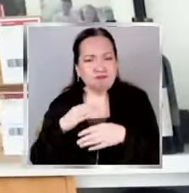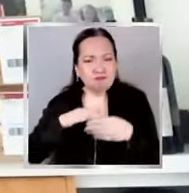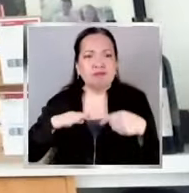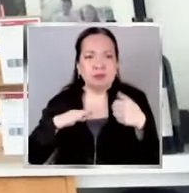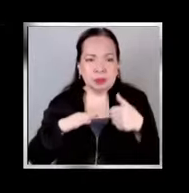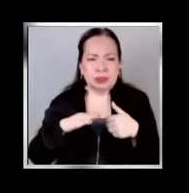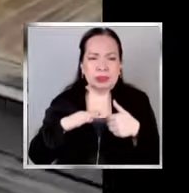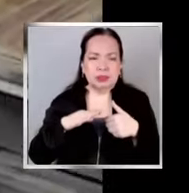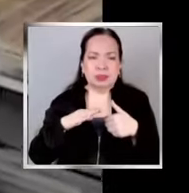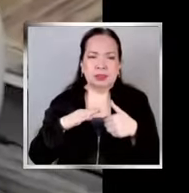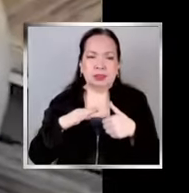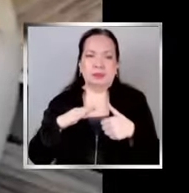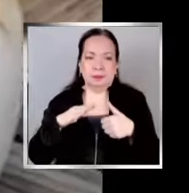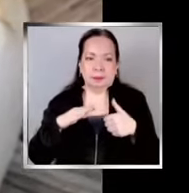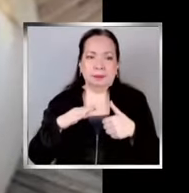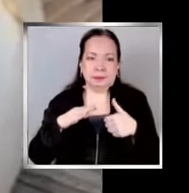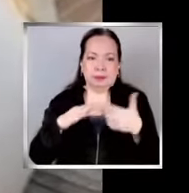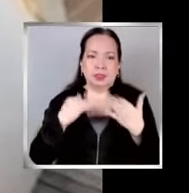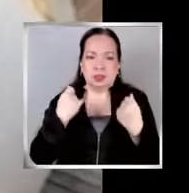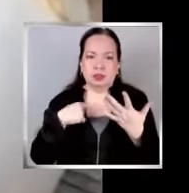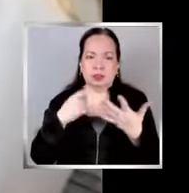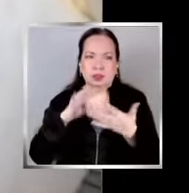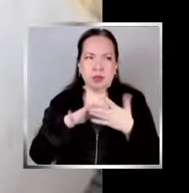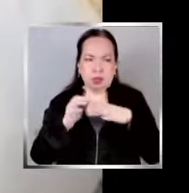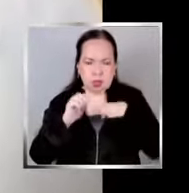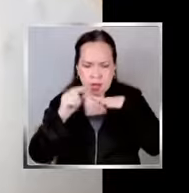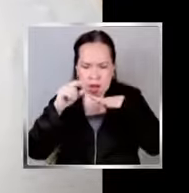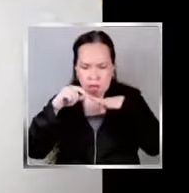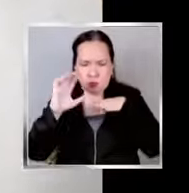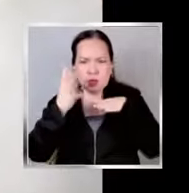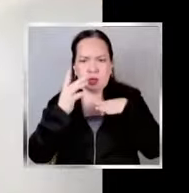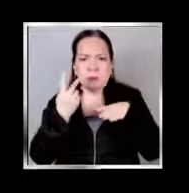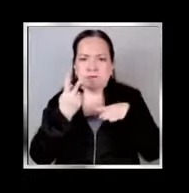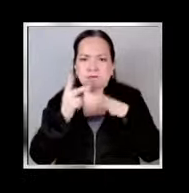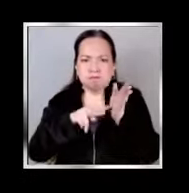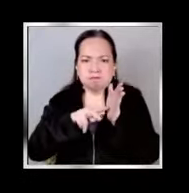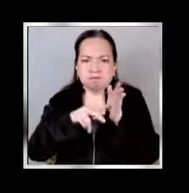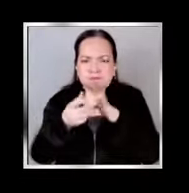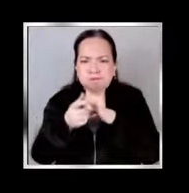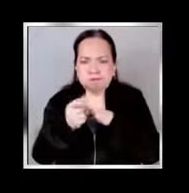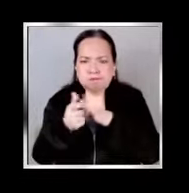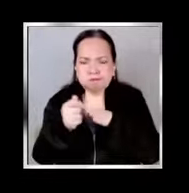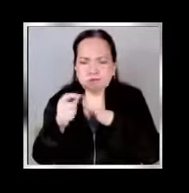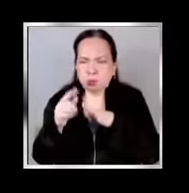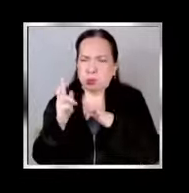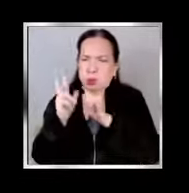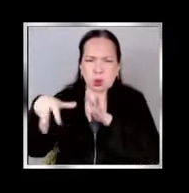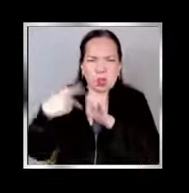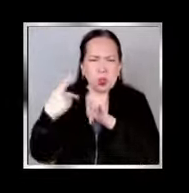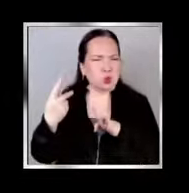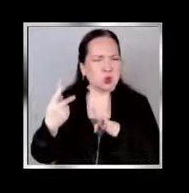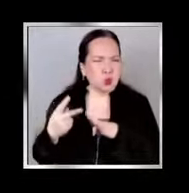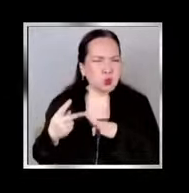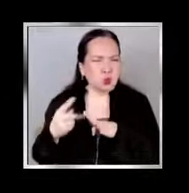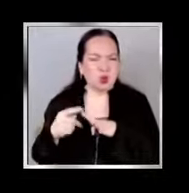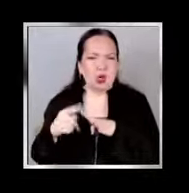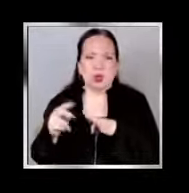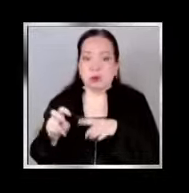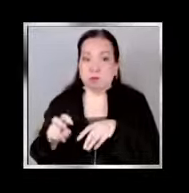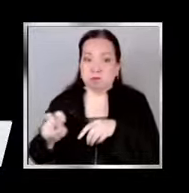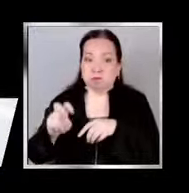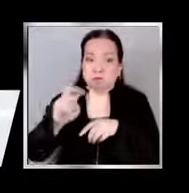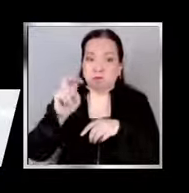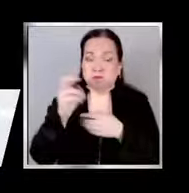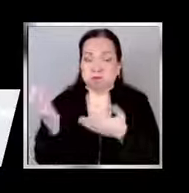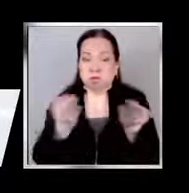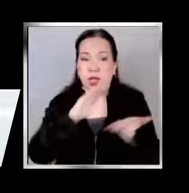of went purple. It was around 3 hours, pretty intense pain. Kaya ang turista silugod na sa health center sa kabilang isla.